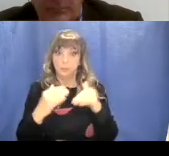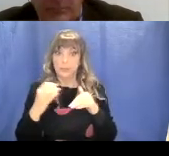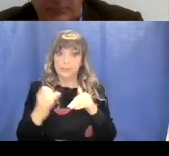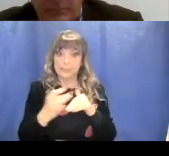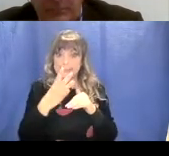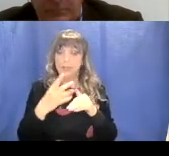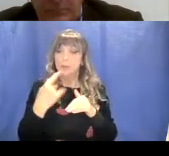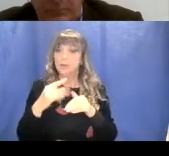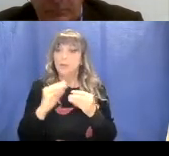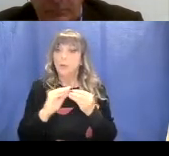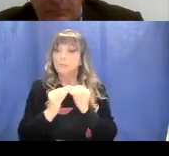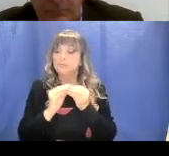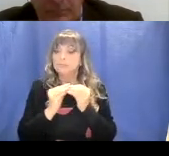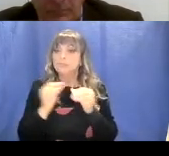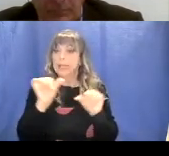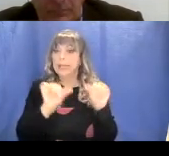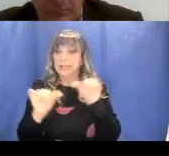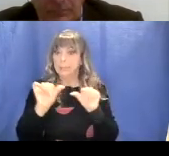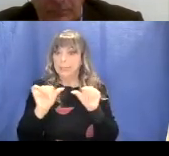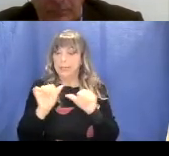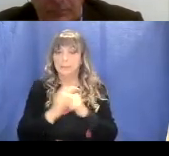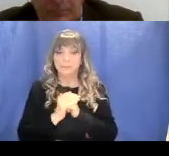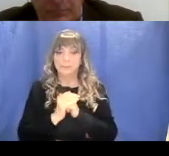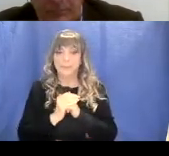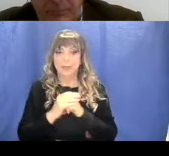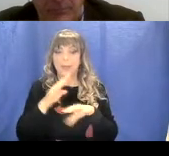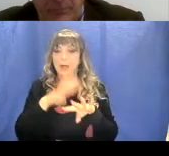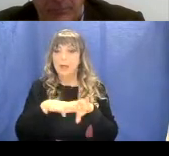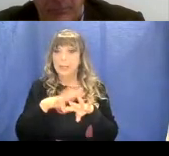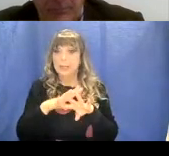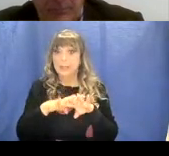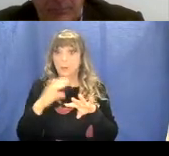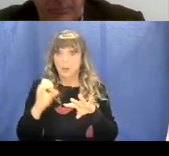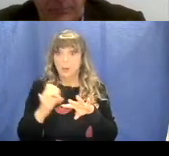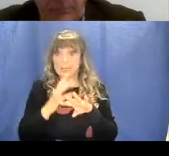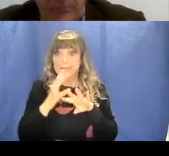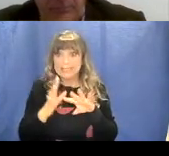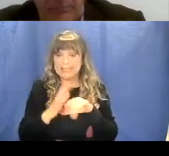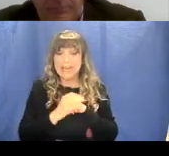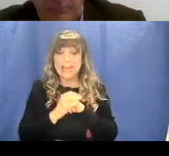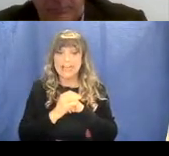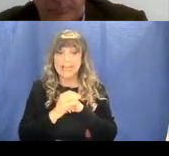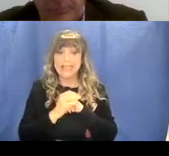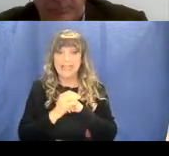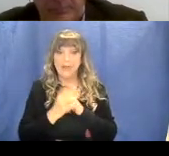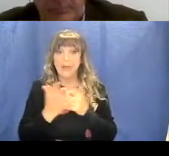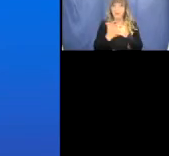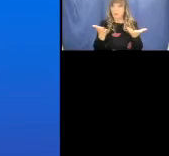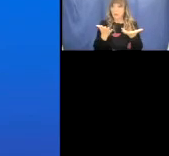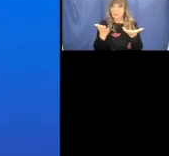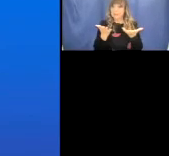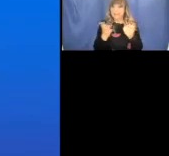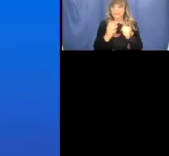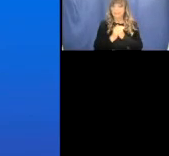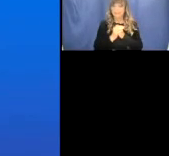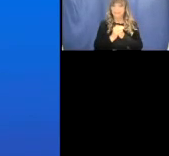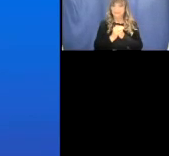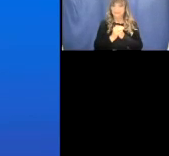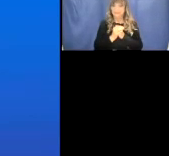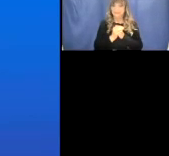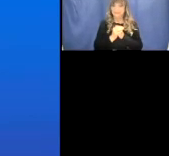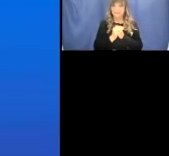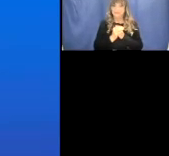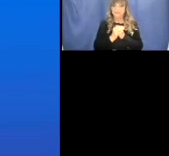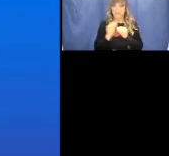composizione chimica un reticolo cristallino invece è una una disposizione